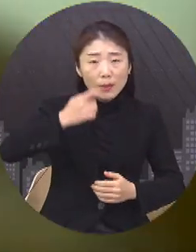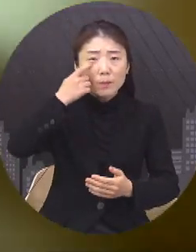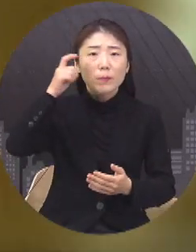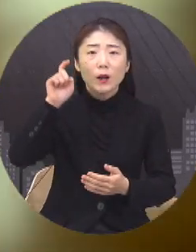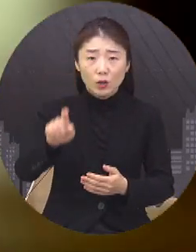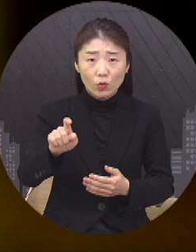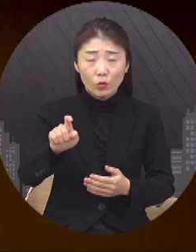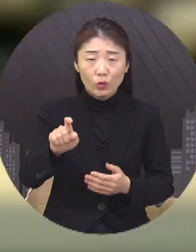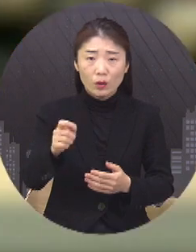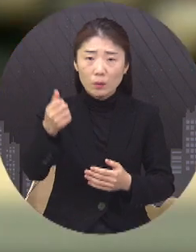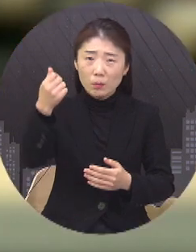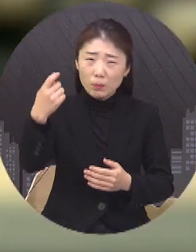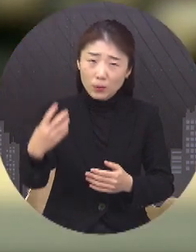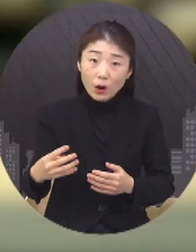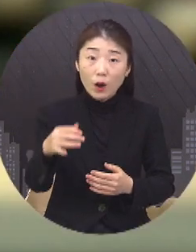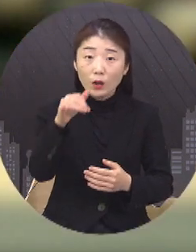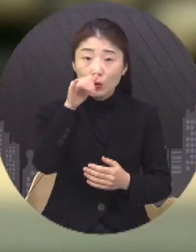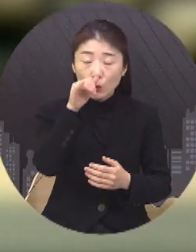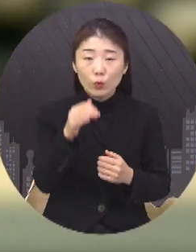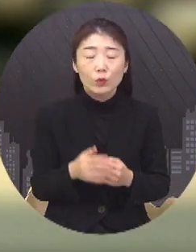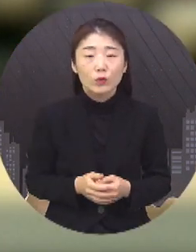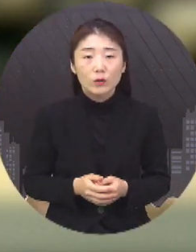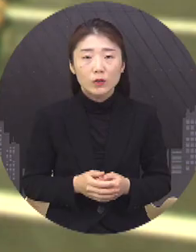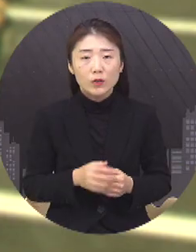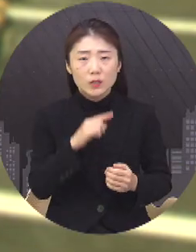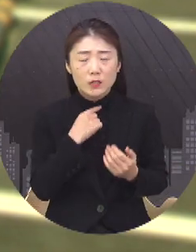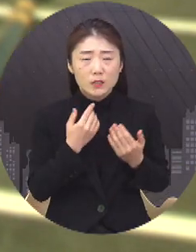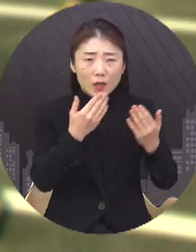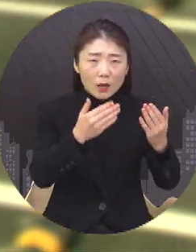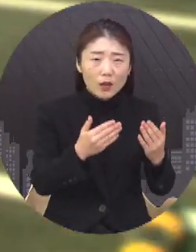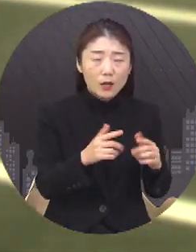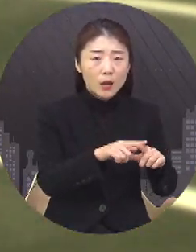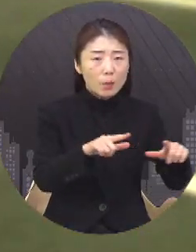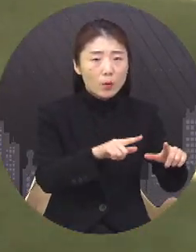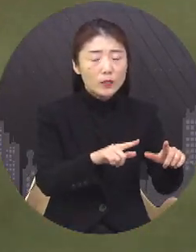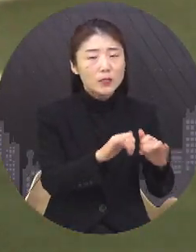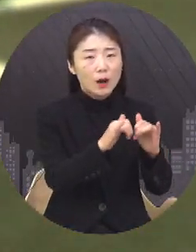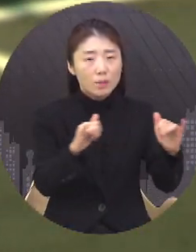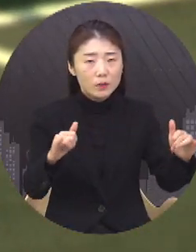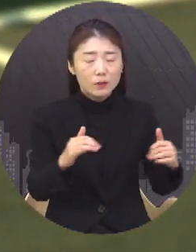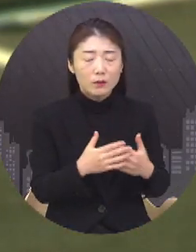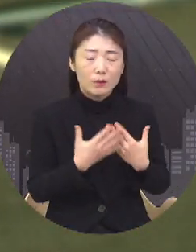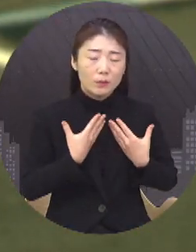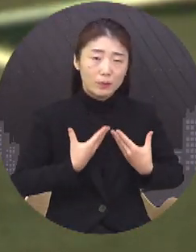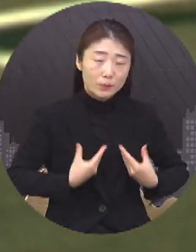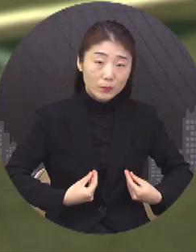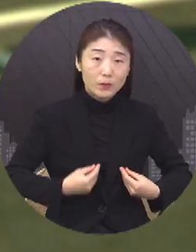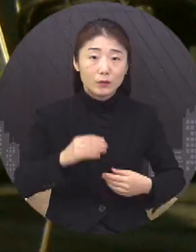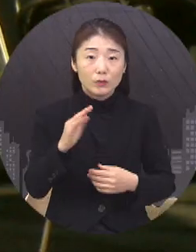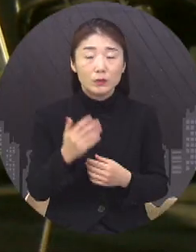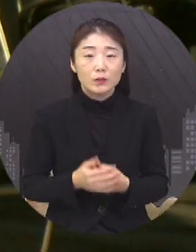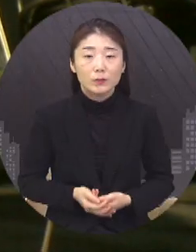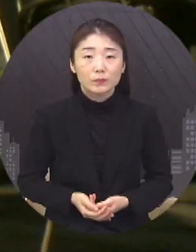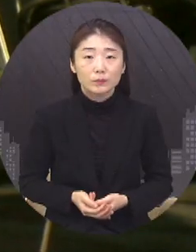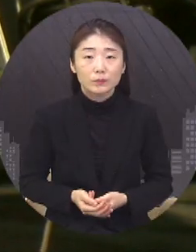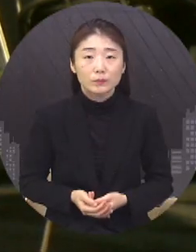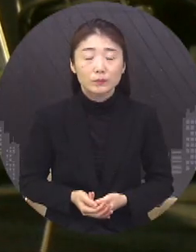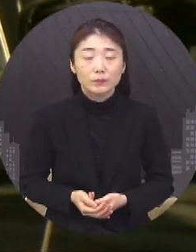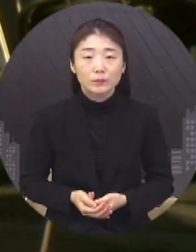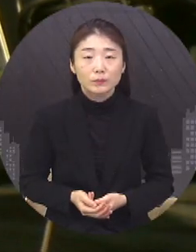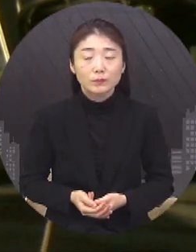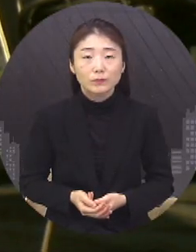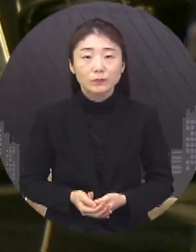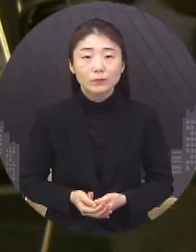사례를 광역 수칙을 지키며 희생한 의 수많은 일반 시민들을 허파에 캤습니다 mbc 닐 유재경